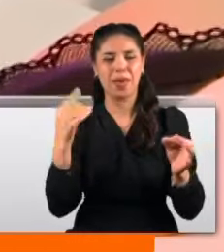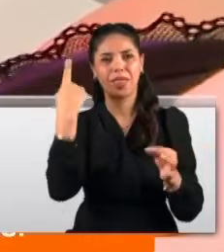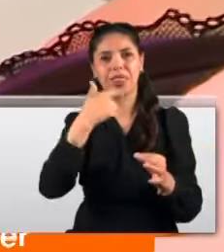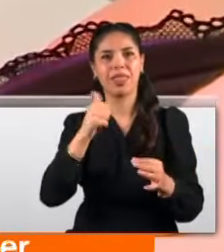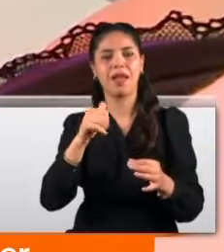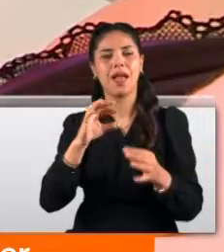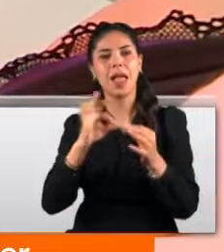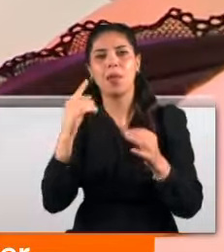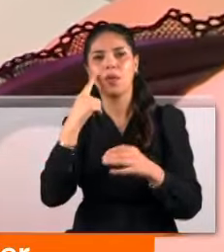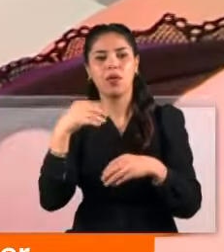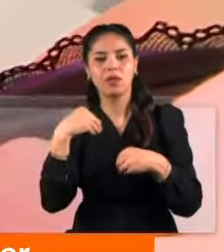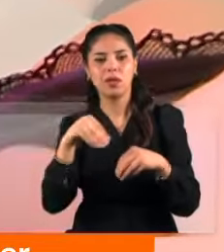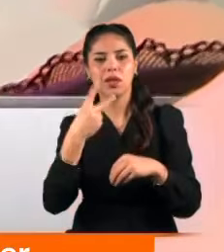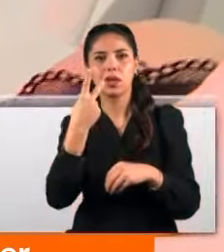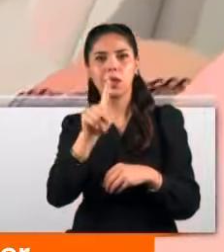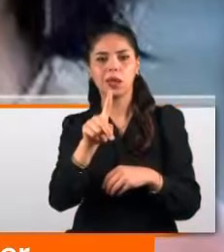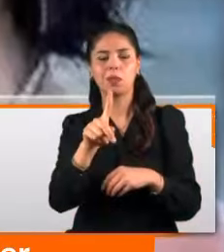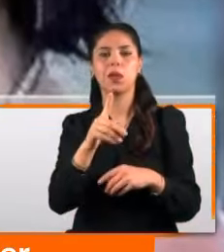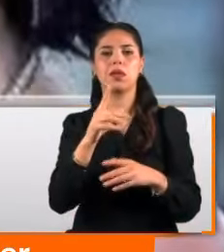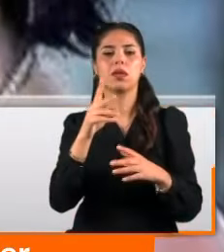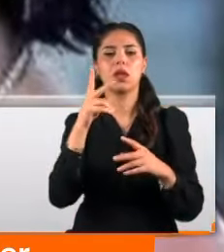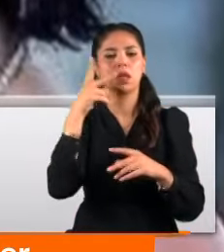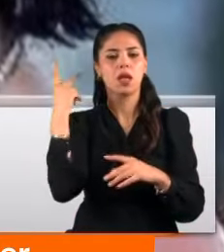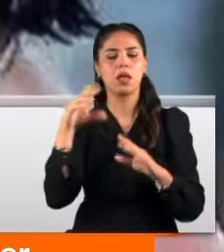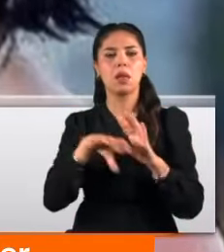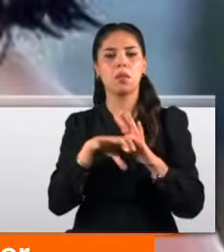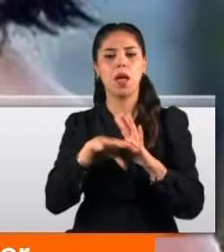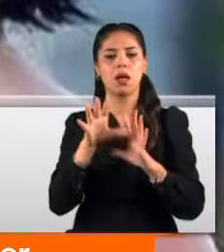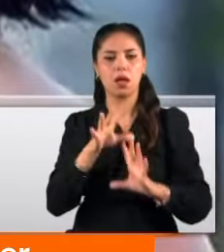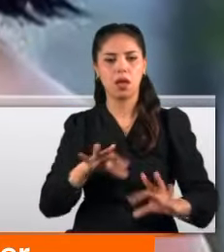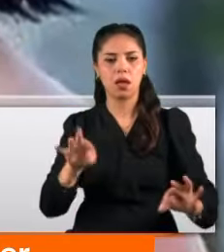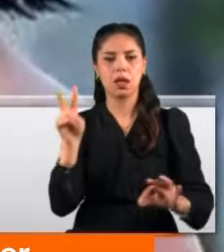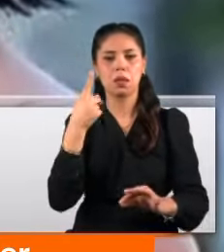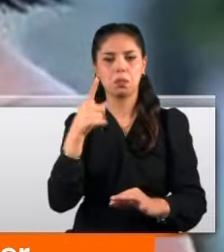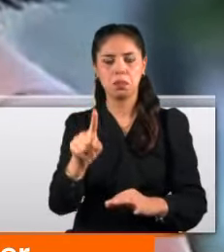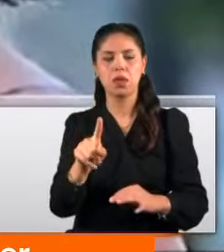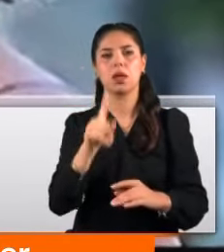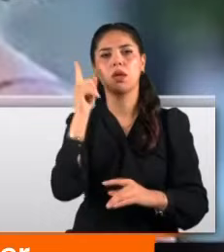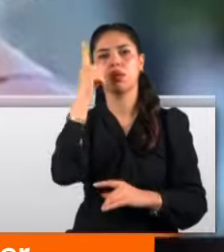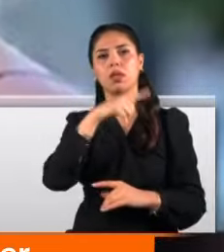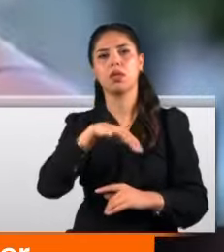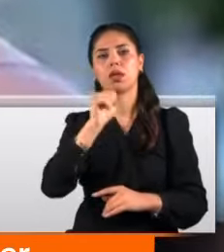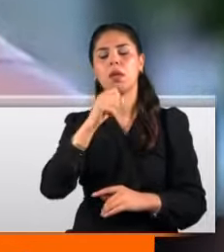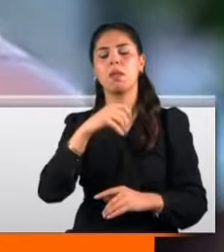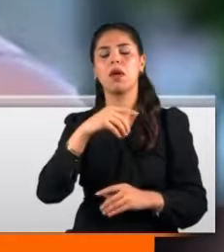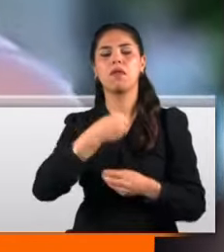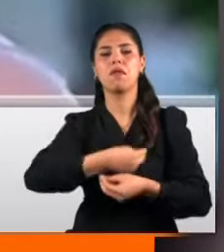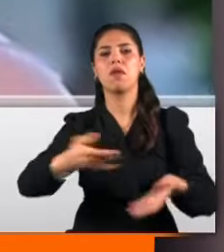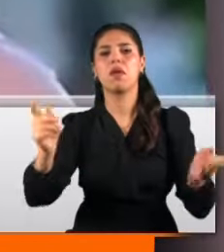de sattıkları, 2000 liraya sahte ustalık belgesi düzenletip 20 bin liraya da güzellik merkezlerine verdikleri